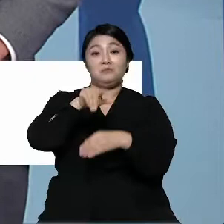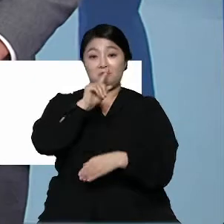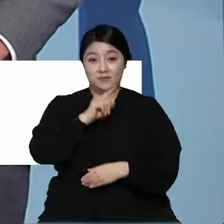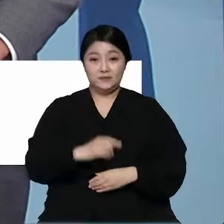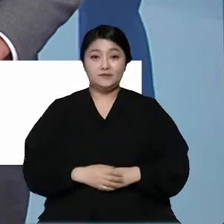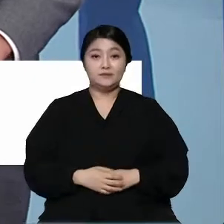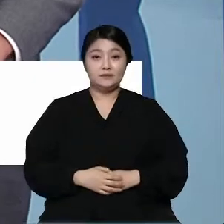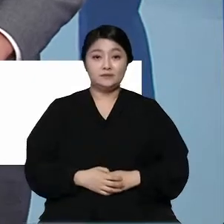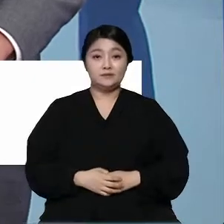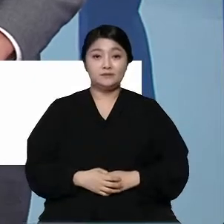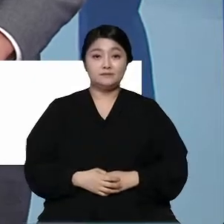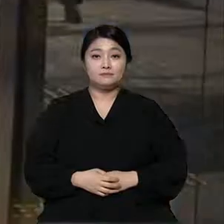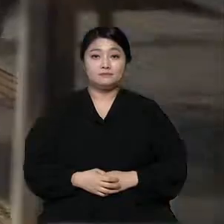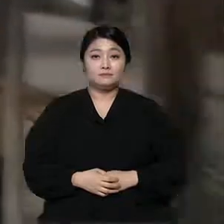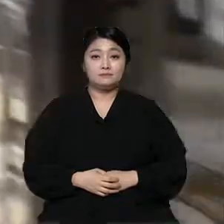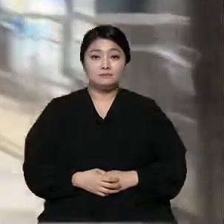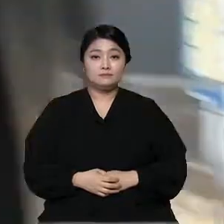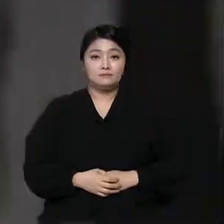기자입니다.